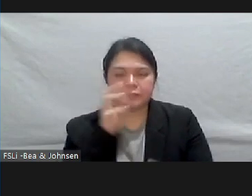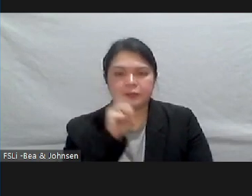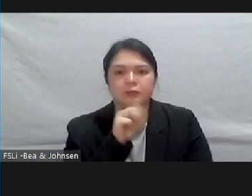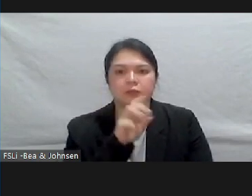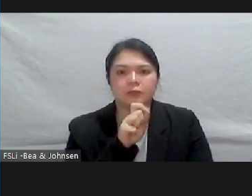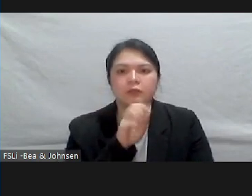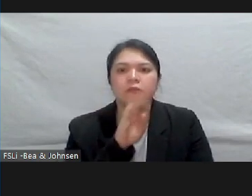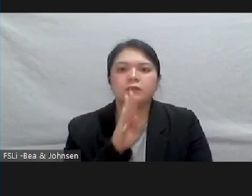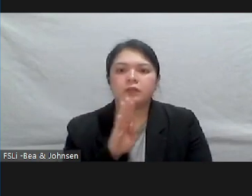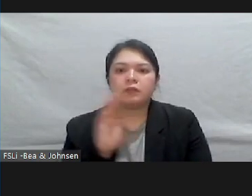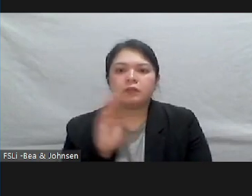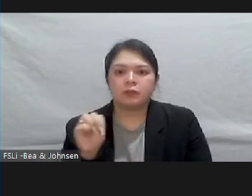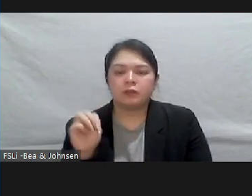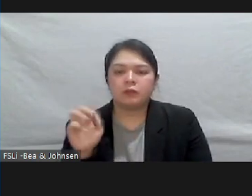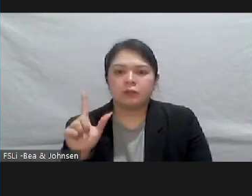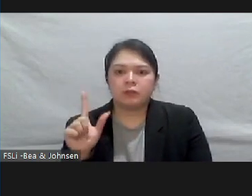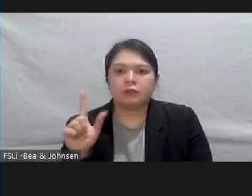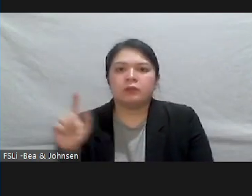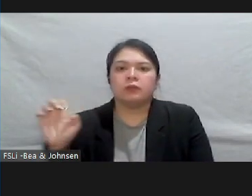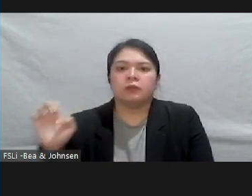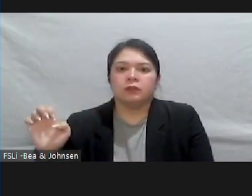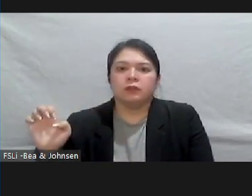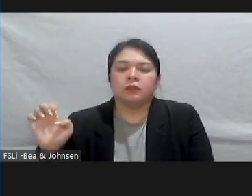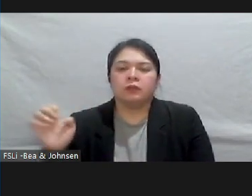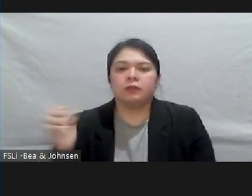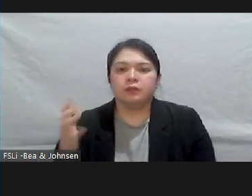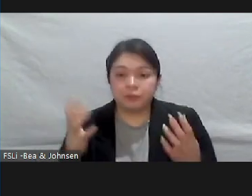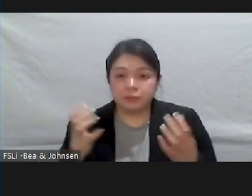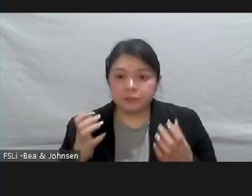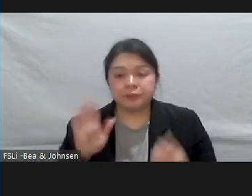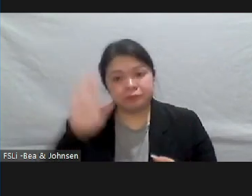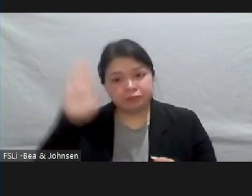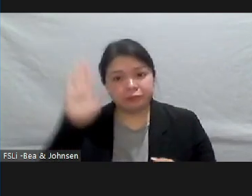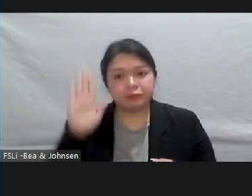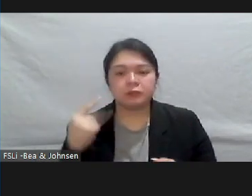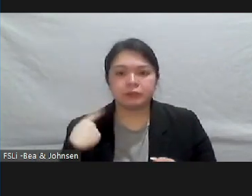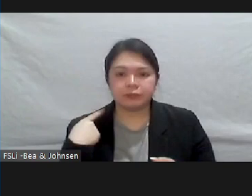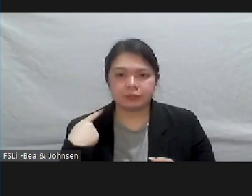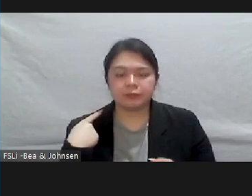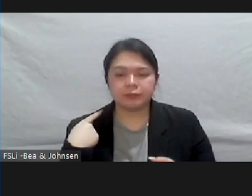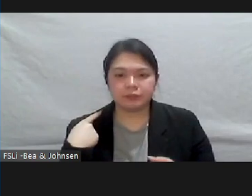MTB-MLE. At maaari ring i-raise, no, yung mga kamay